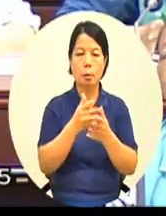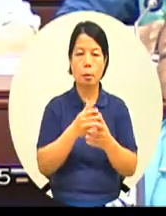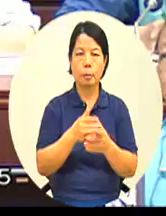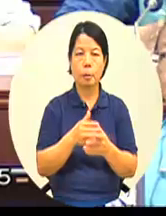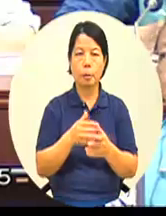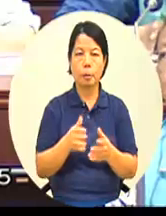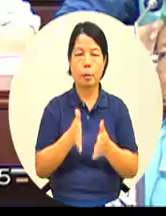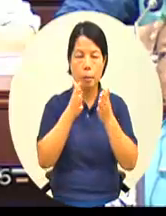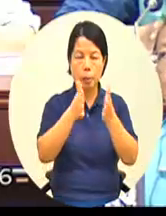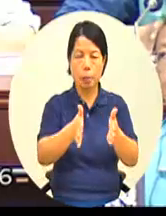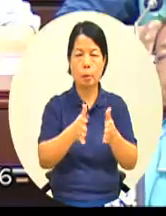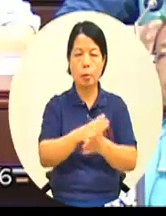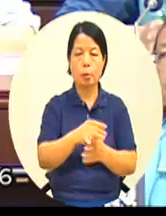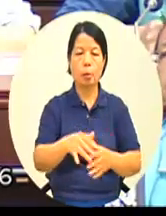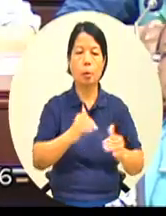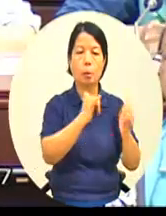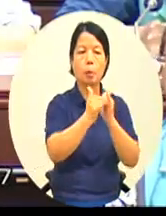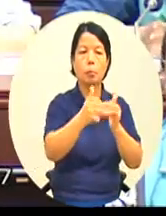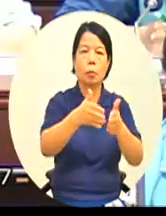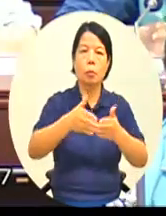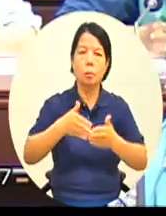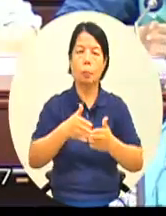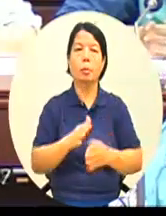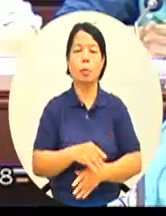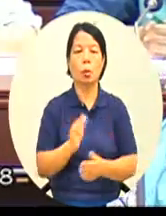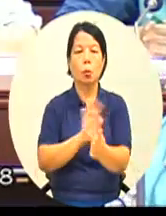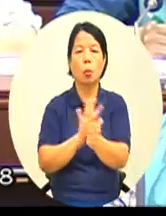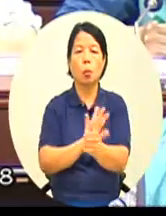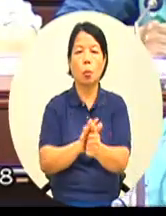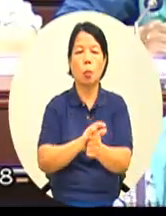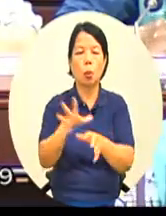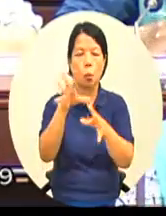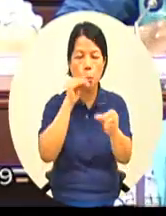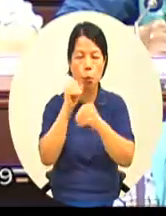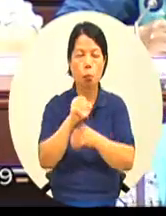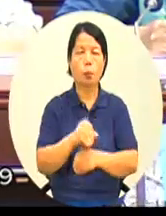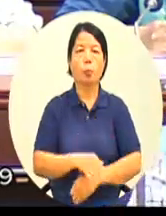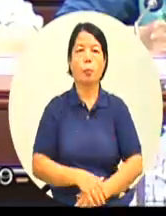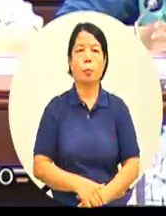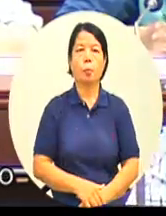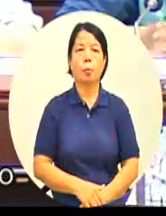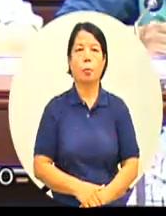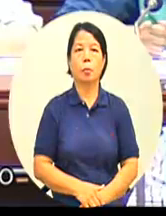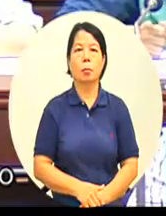有关市民所需要这些相关服务的资讯哦。那